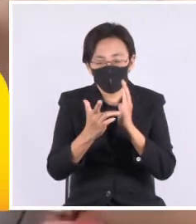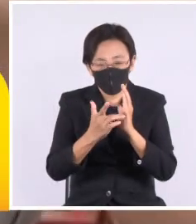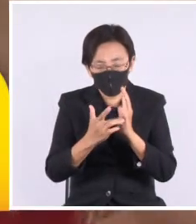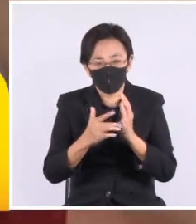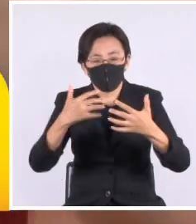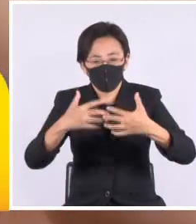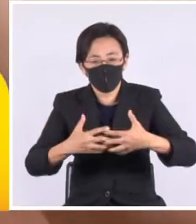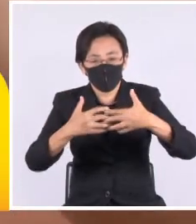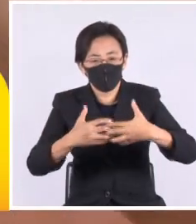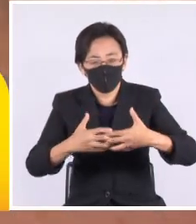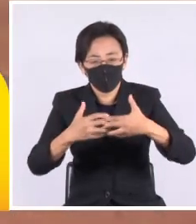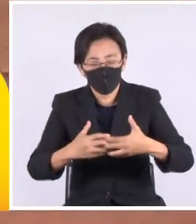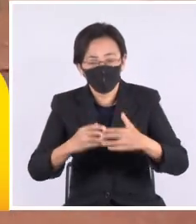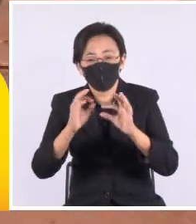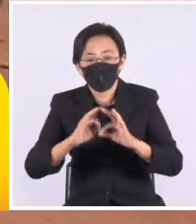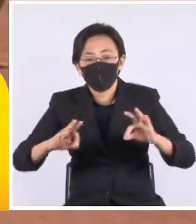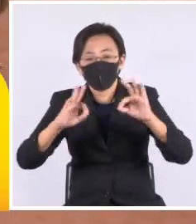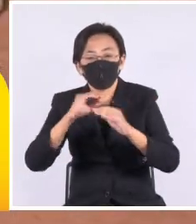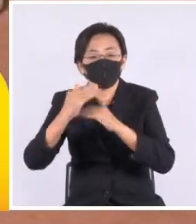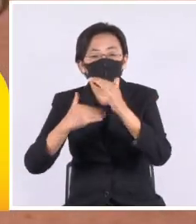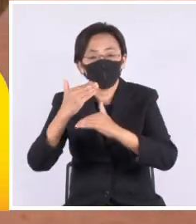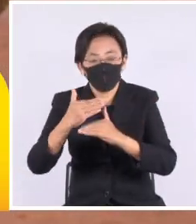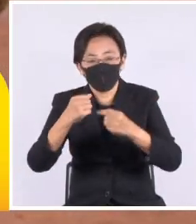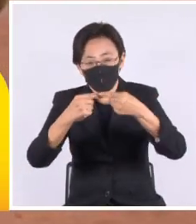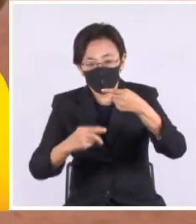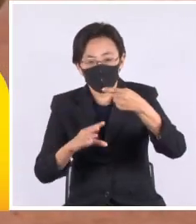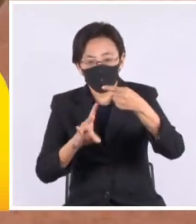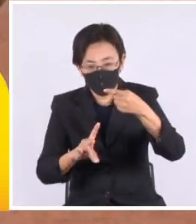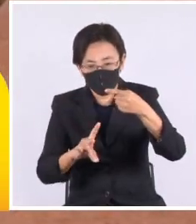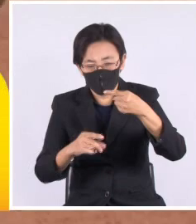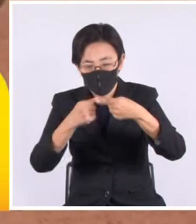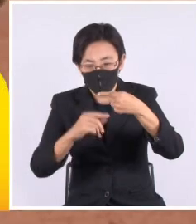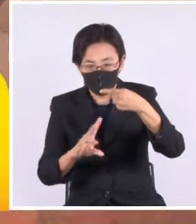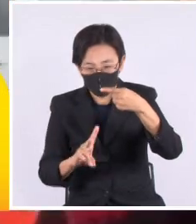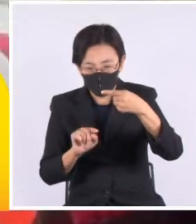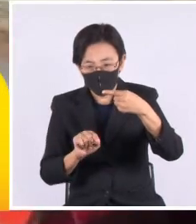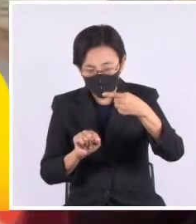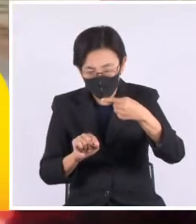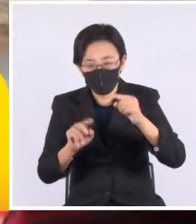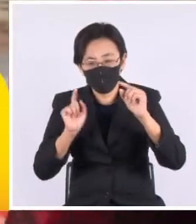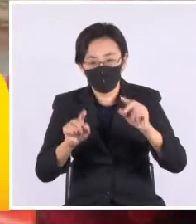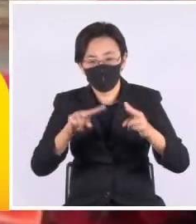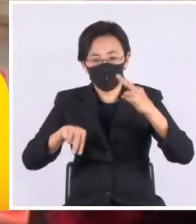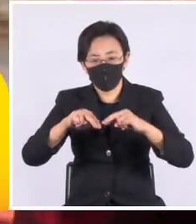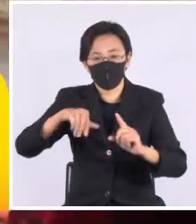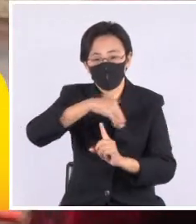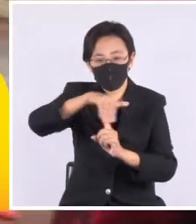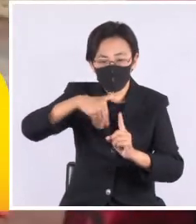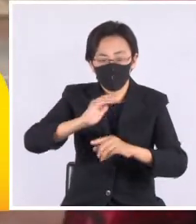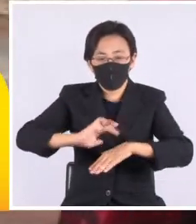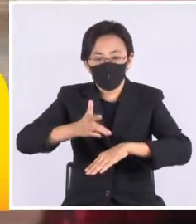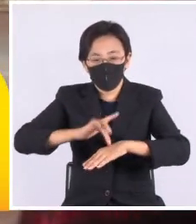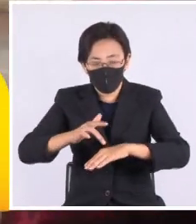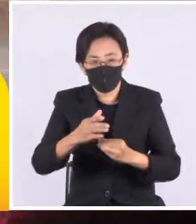อุตสาหกรรมหัวใจสำคัญในการพัฒนาเนี่ยมี 7ด้านหนึ่งในนั้นก็ต้องดูแลในเรื่องของสิ่งแวดล้อมด้วยซึ่งในการ